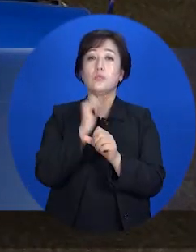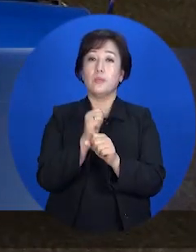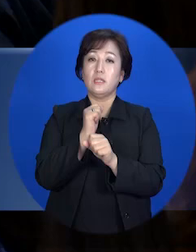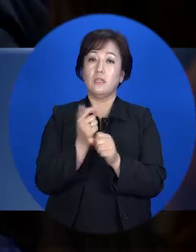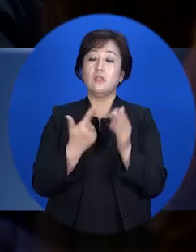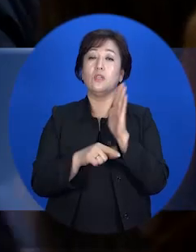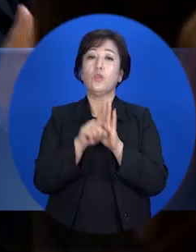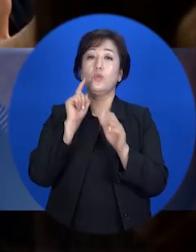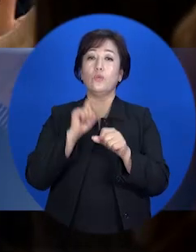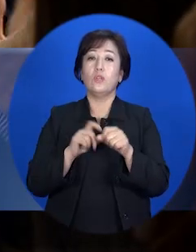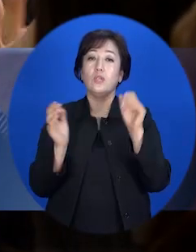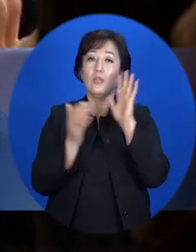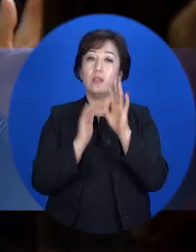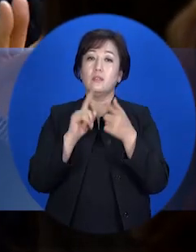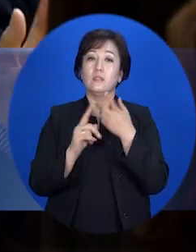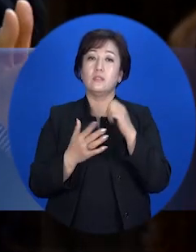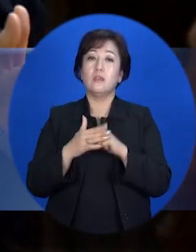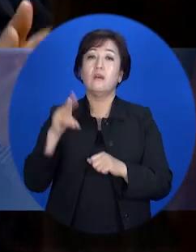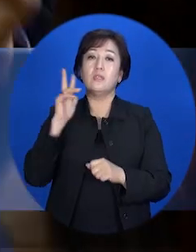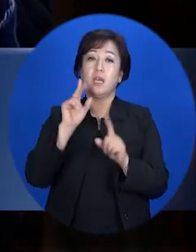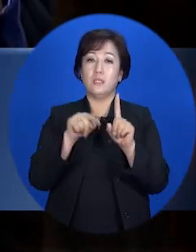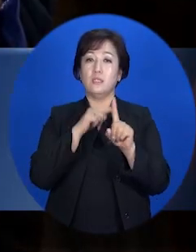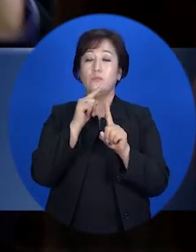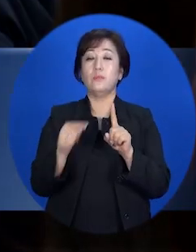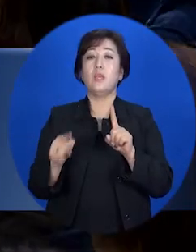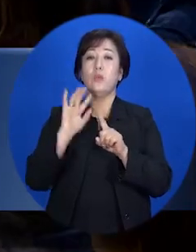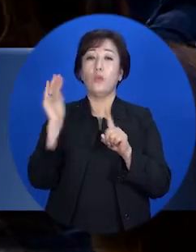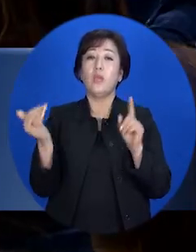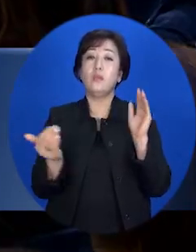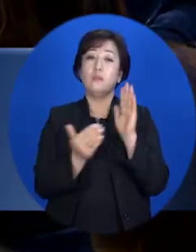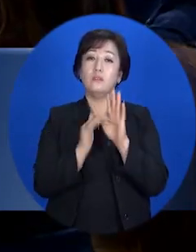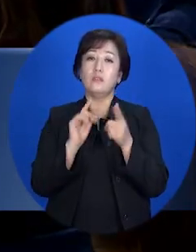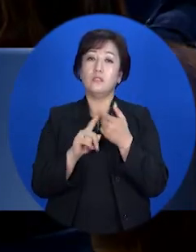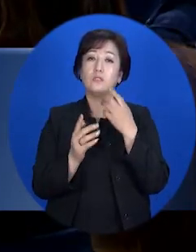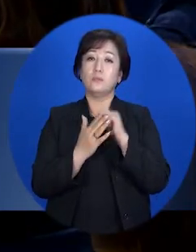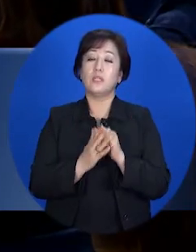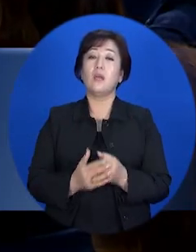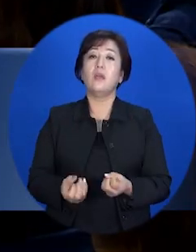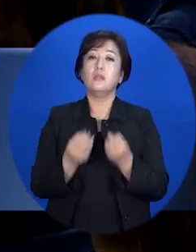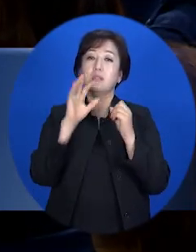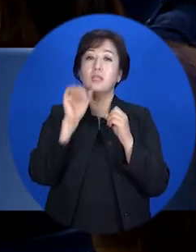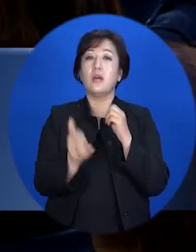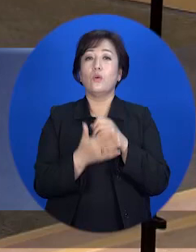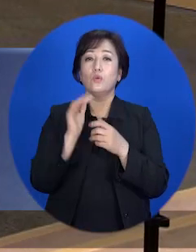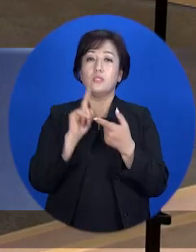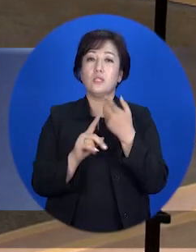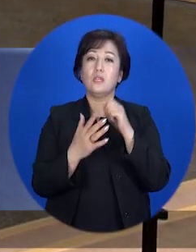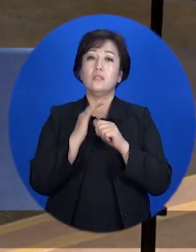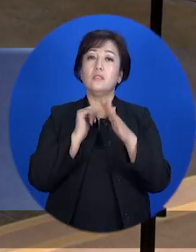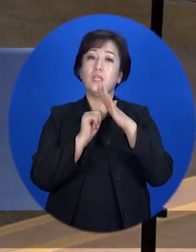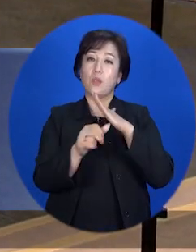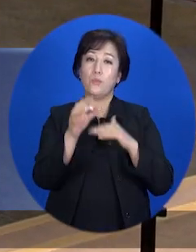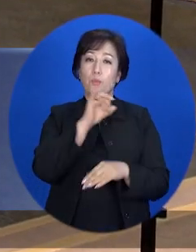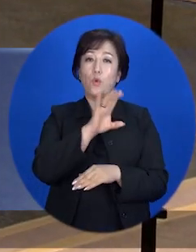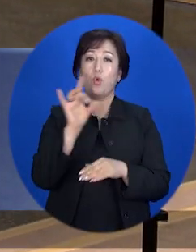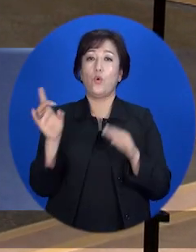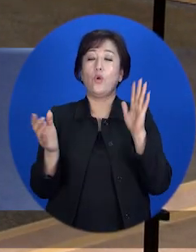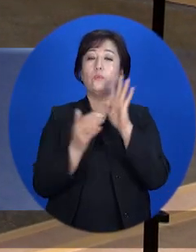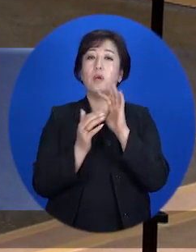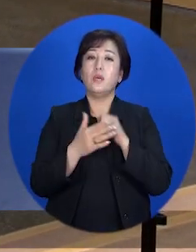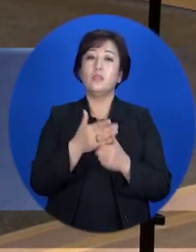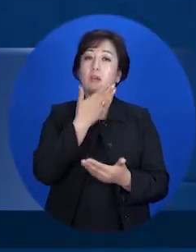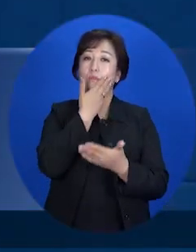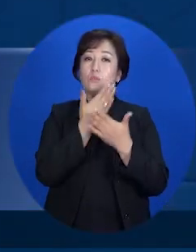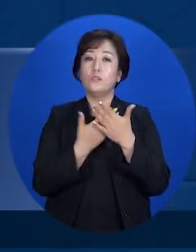2019 안전실천 다짐대회가 개최됐습니다. 이날 행사에서는 안전단체 대표들이 중점적으로 개선할